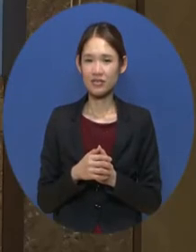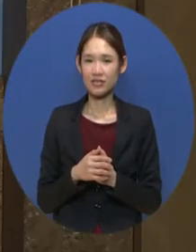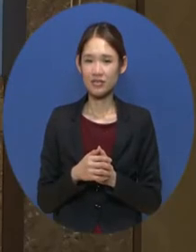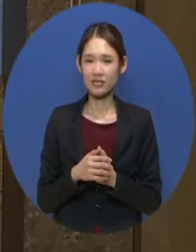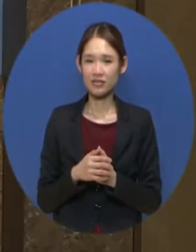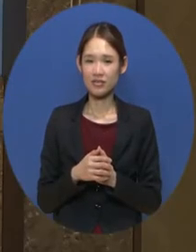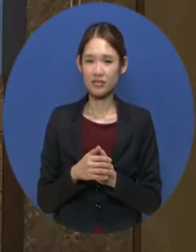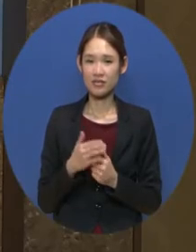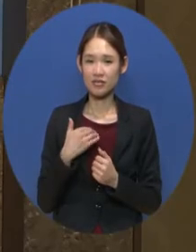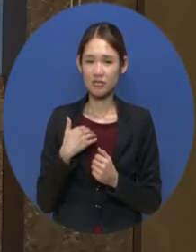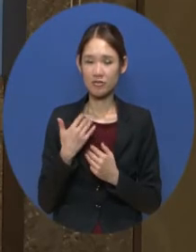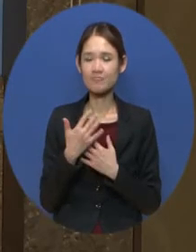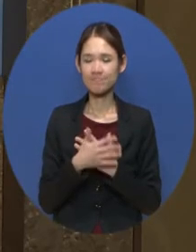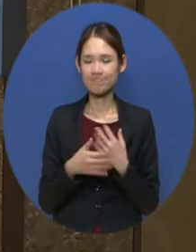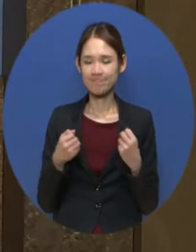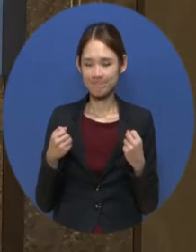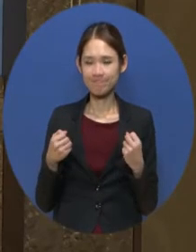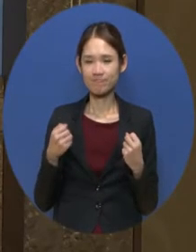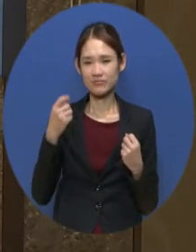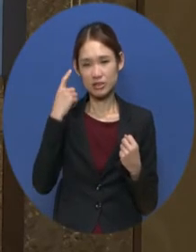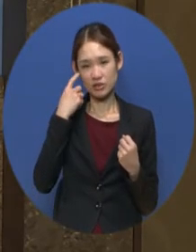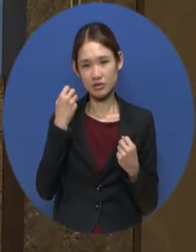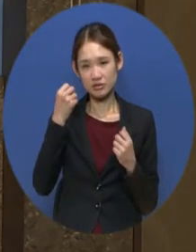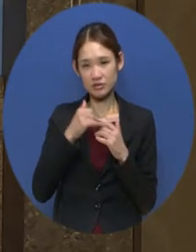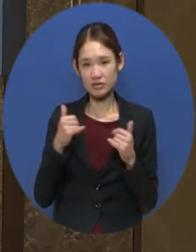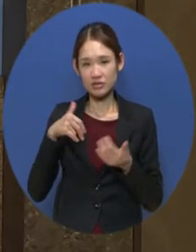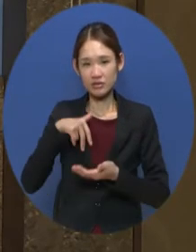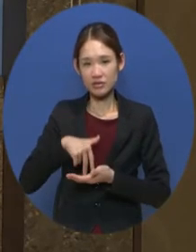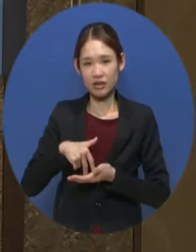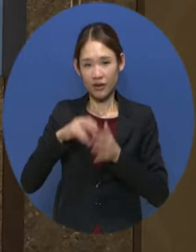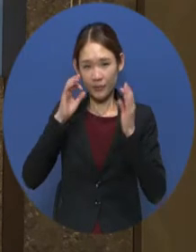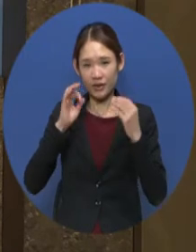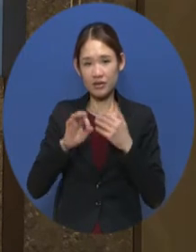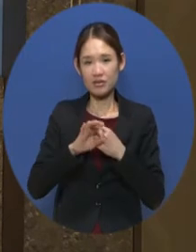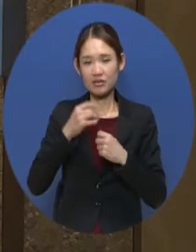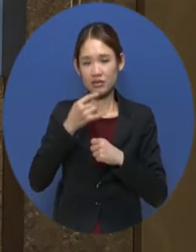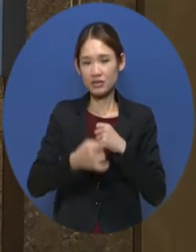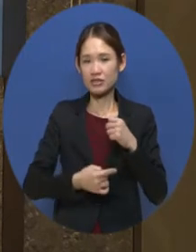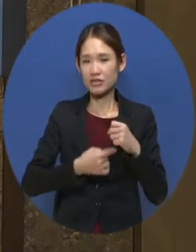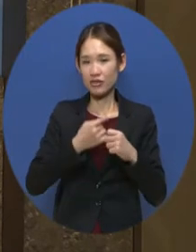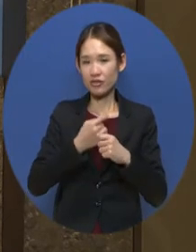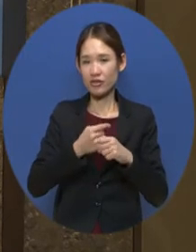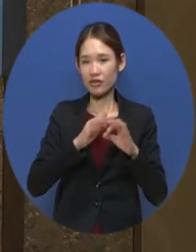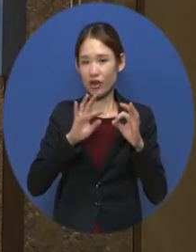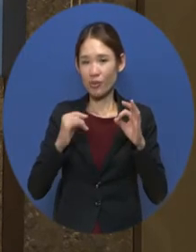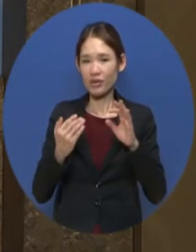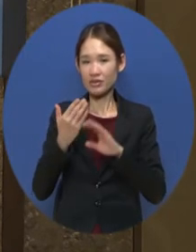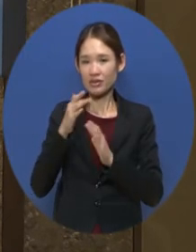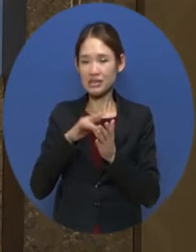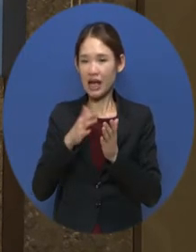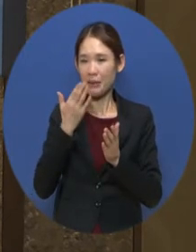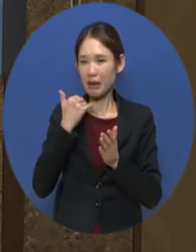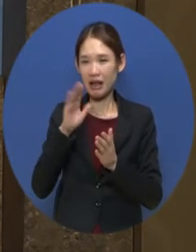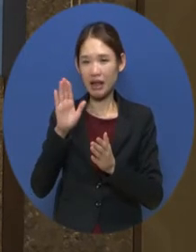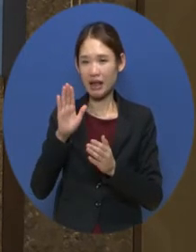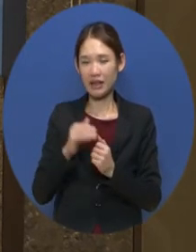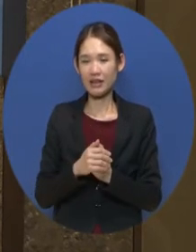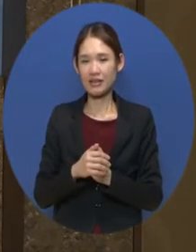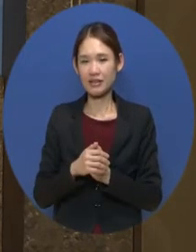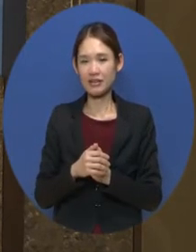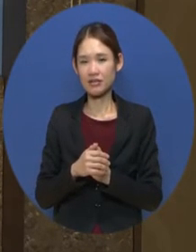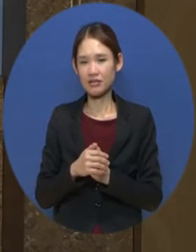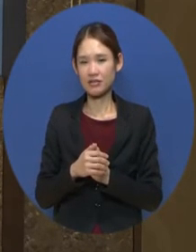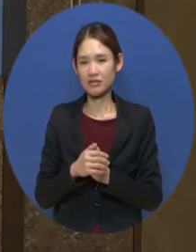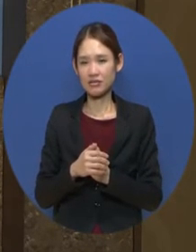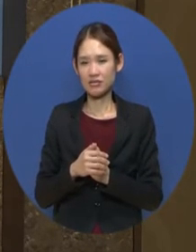그 뭐 나는 건강해라고 생각하는 사람들 입장에서 봤을 때는 네. 1년에 10번 이상 잘 약을 안 먹어요. 아.